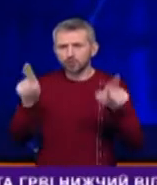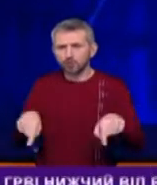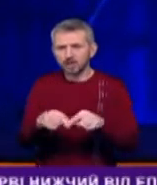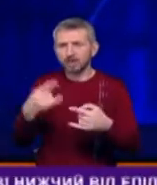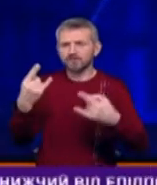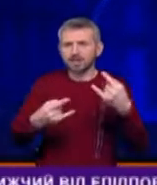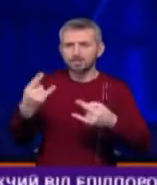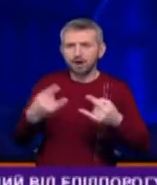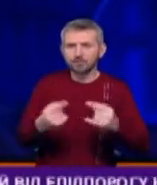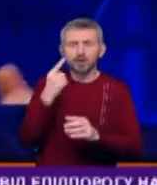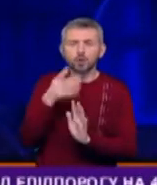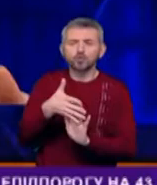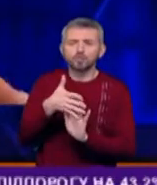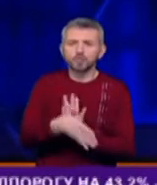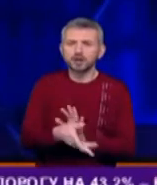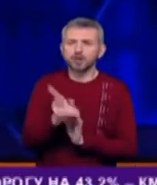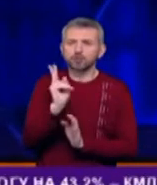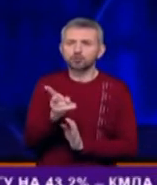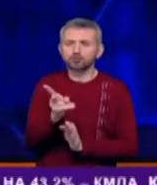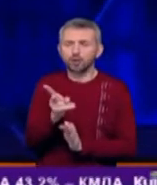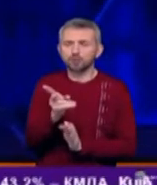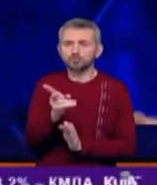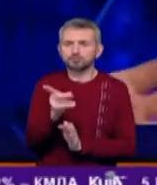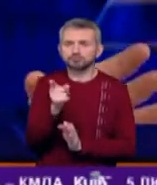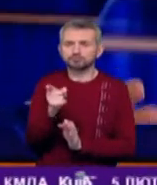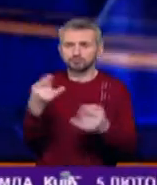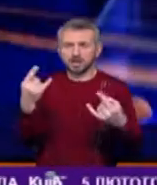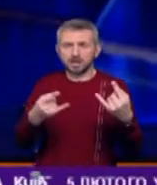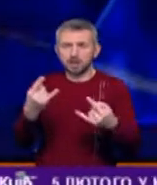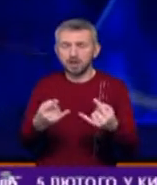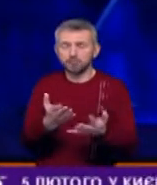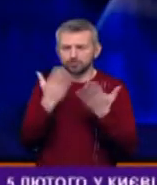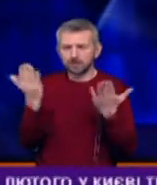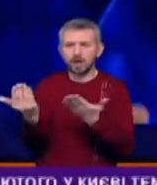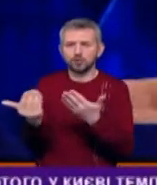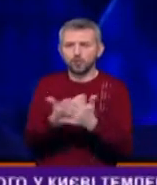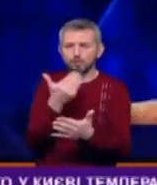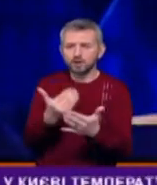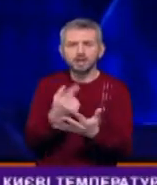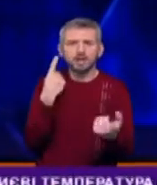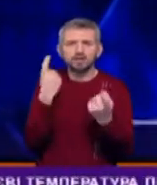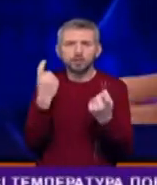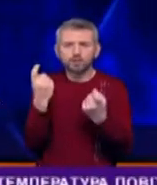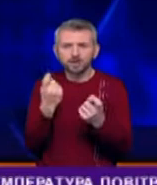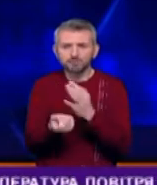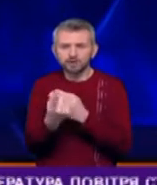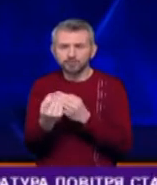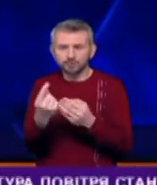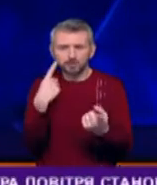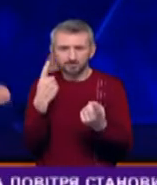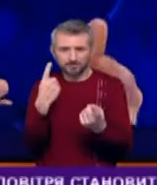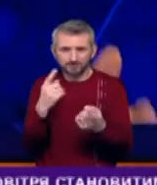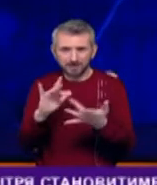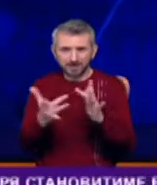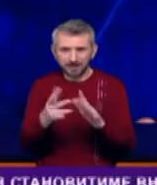в телебаченні, розумій, хто стоїть за тим телеканалом. Читай новини з інформаційних інтернет-джерел лише з